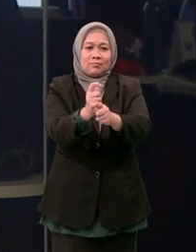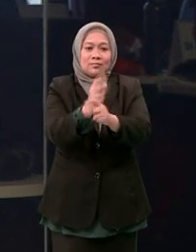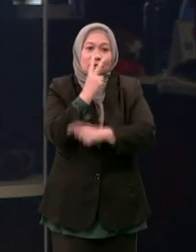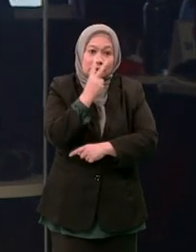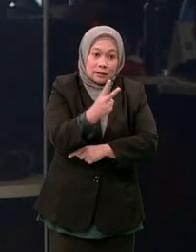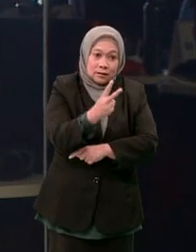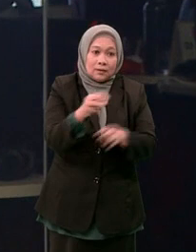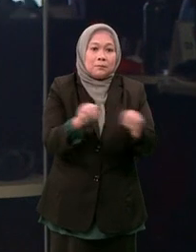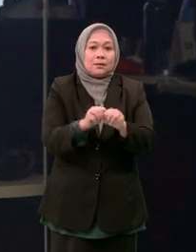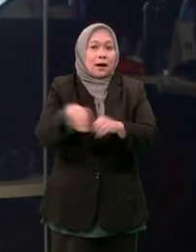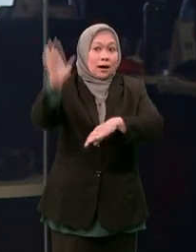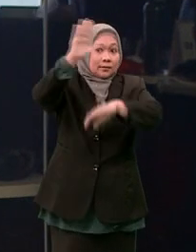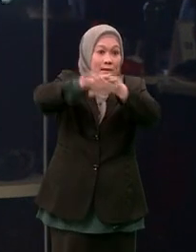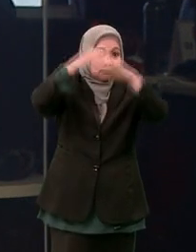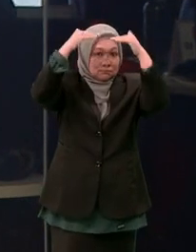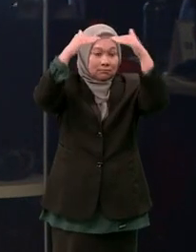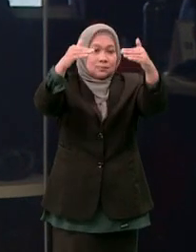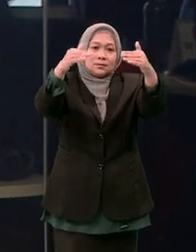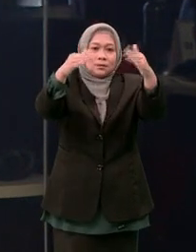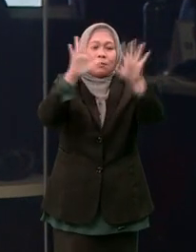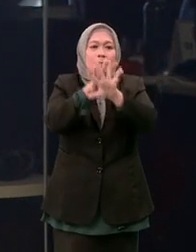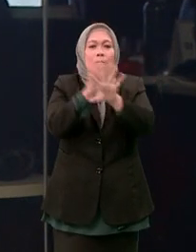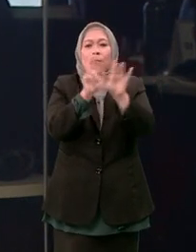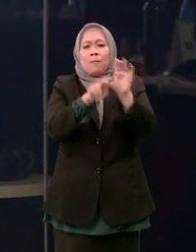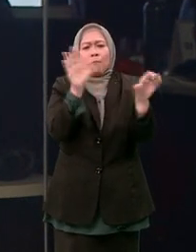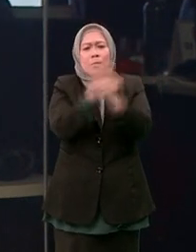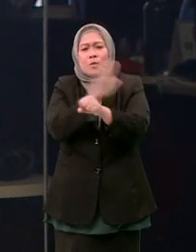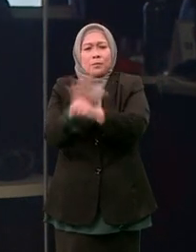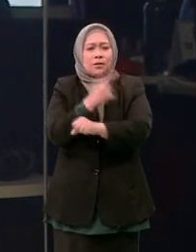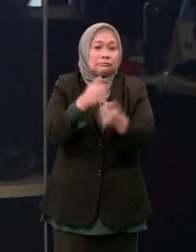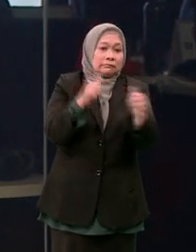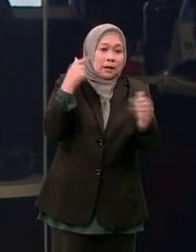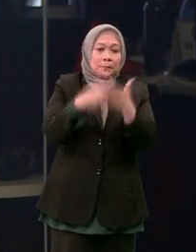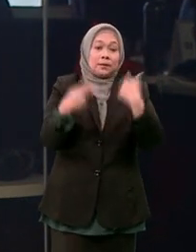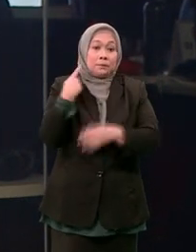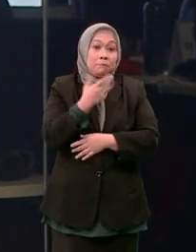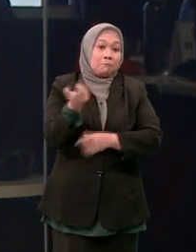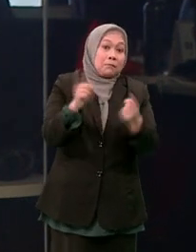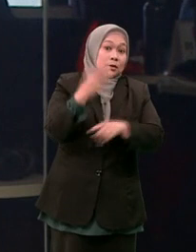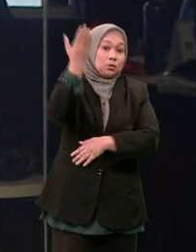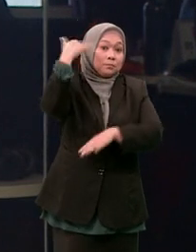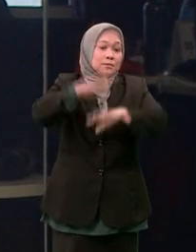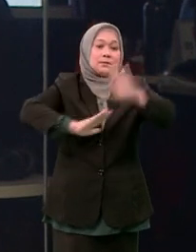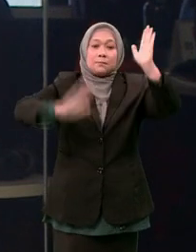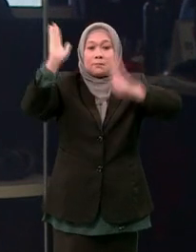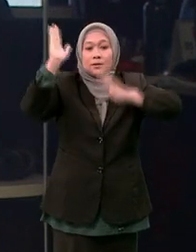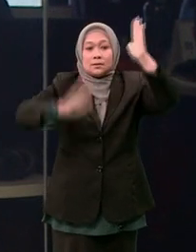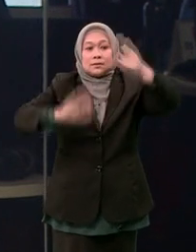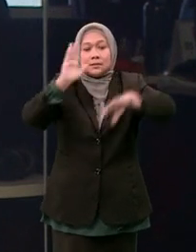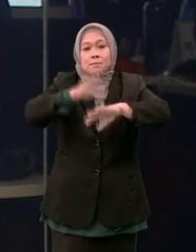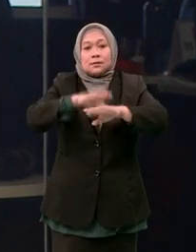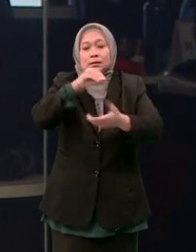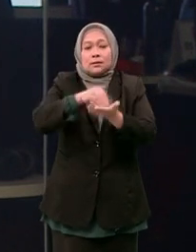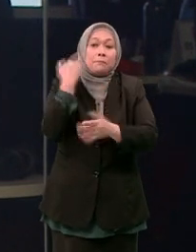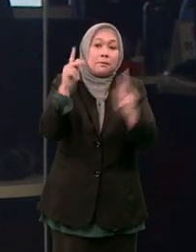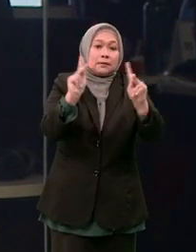sekarang ini, bahagian atas boleh dikatakan hampir semuanya penuh. Jauh berbeza dengan apa yang berlaku ketika Malaysia menentang Turkmenistan